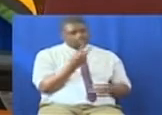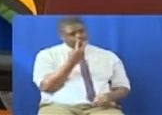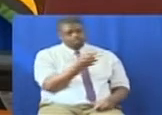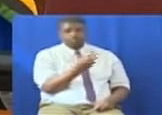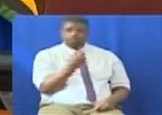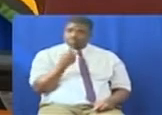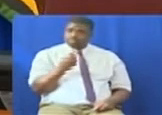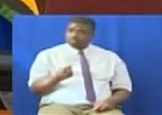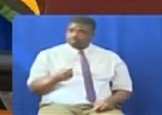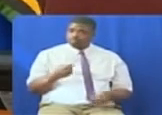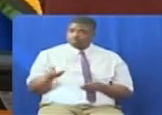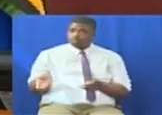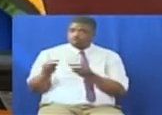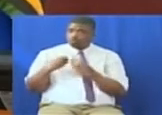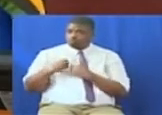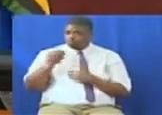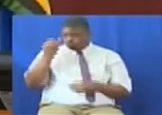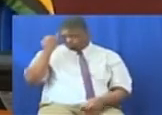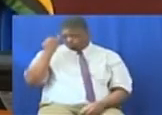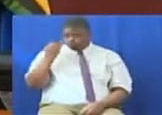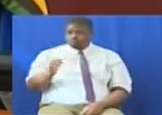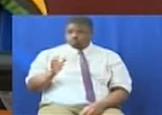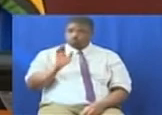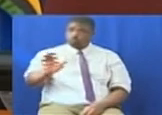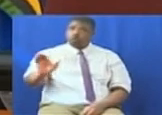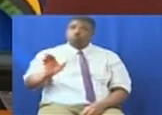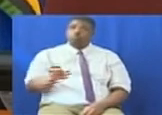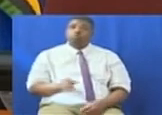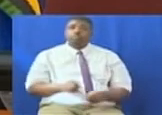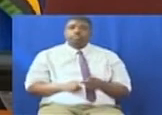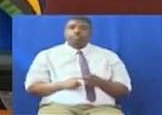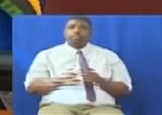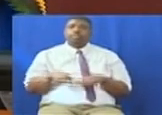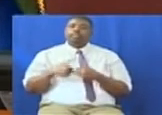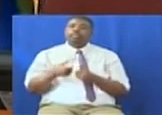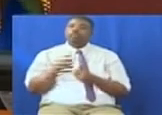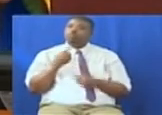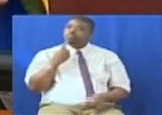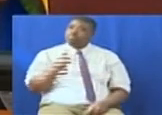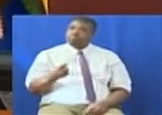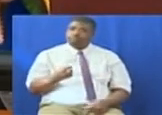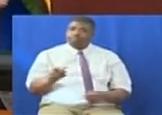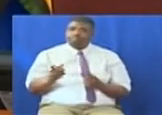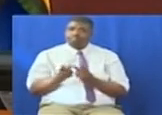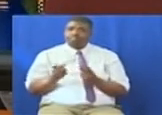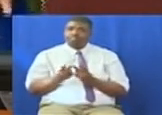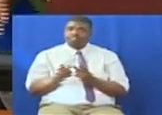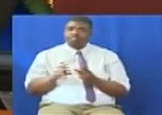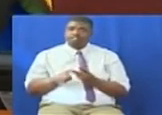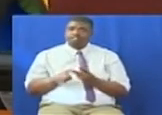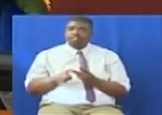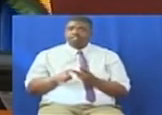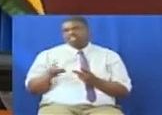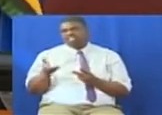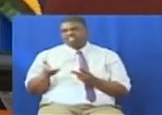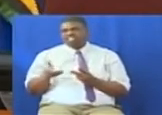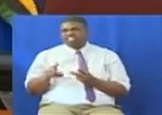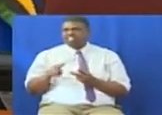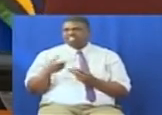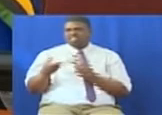wameniambia kwamba watatupatia ushauri wao, lakini wakaniambia sajoni wao wanaweza kabisa kufanya hiyo